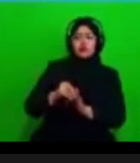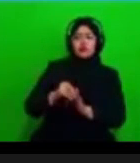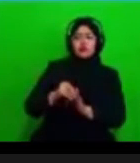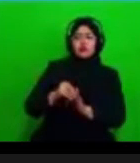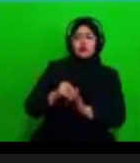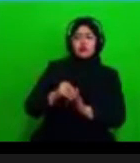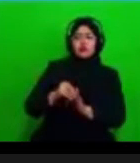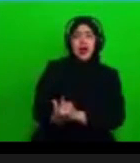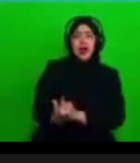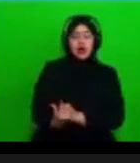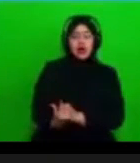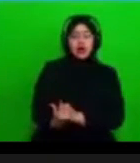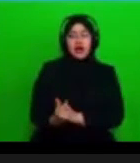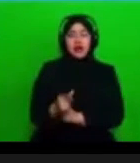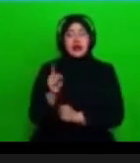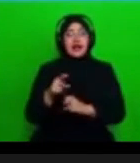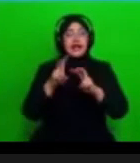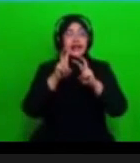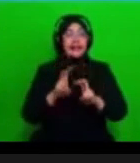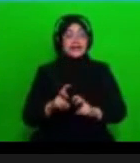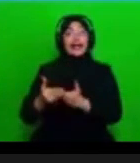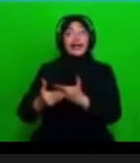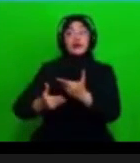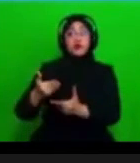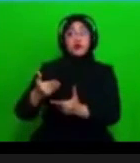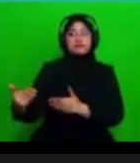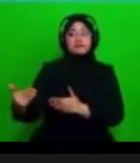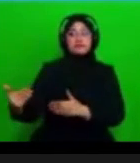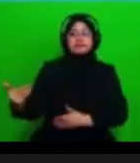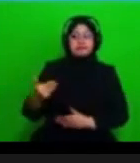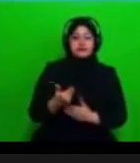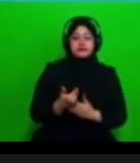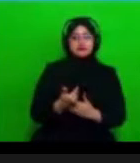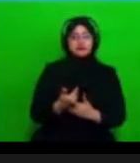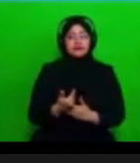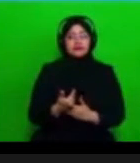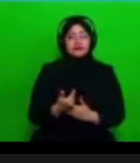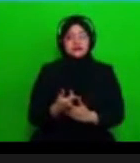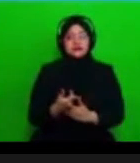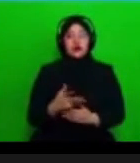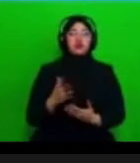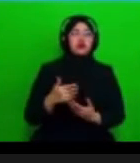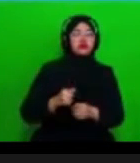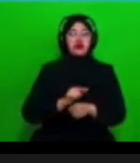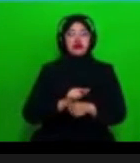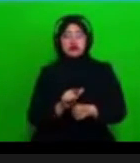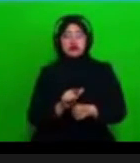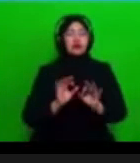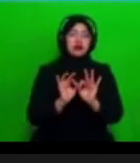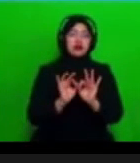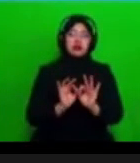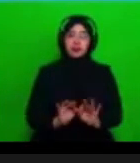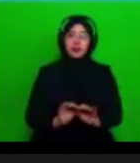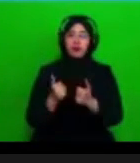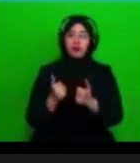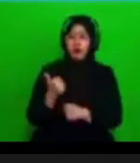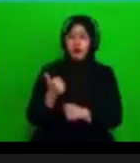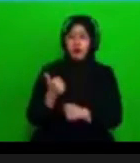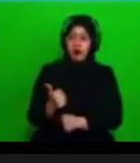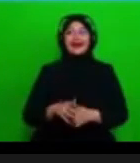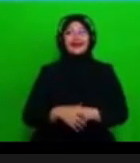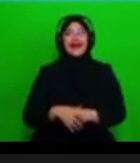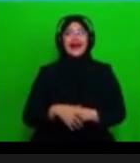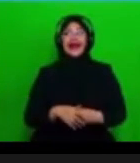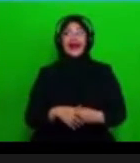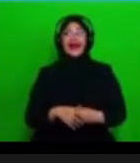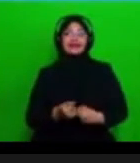dukungan riset dari industri, masuk ke dalam riset dia, baik di vokasi atau di akademik, maka